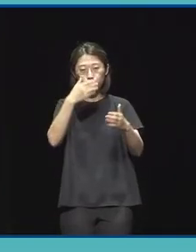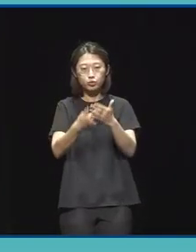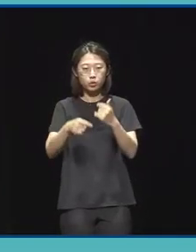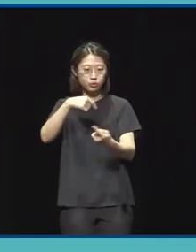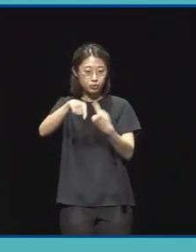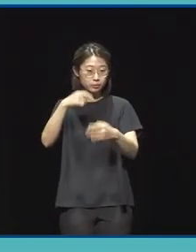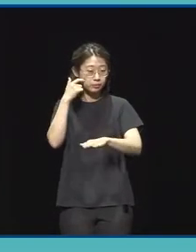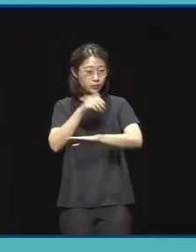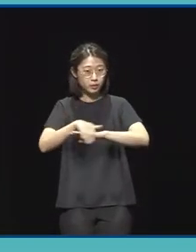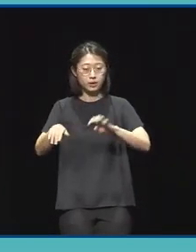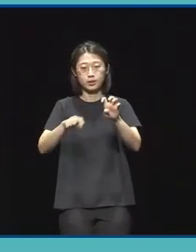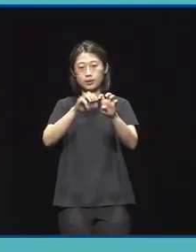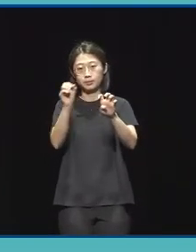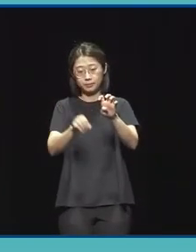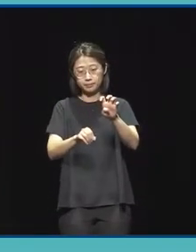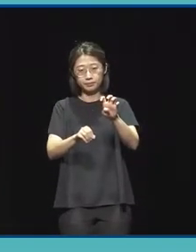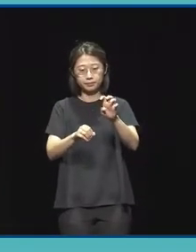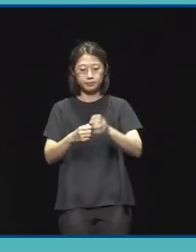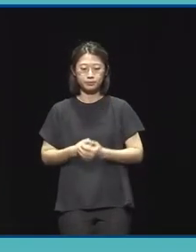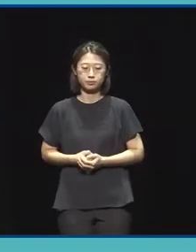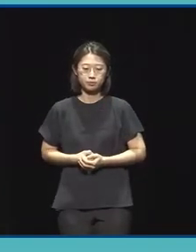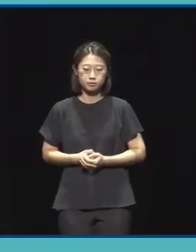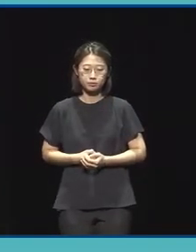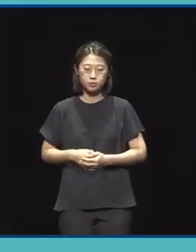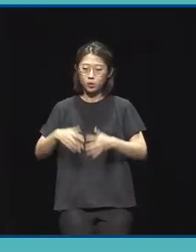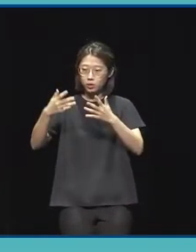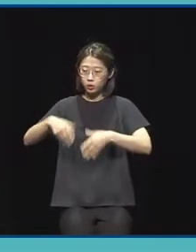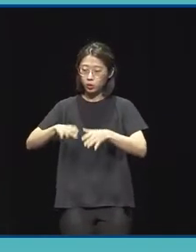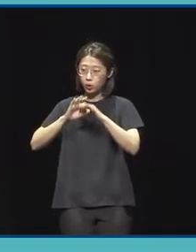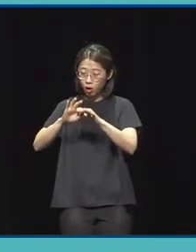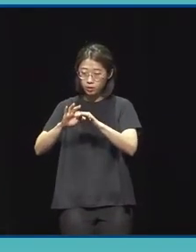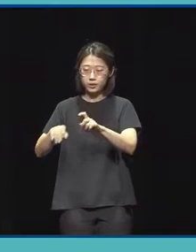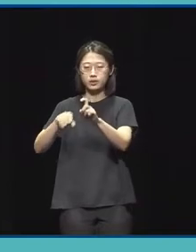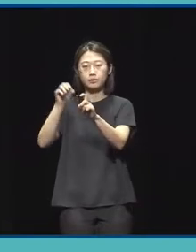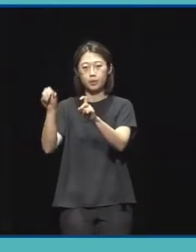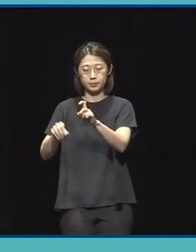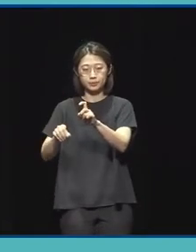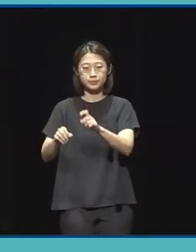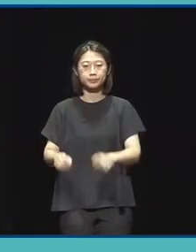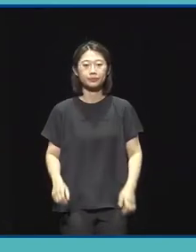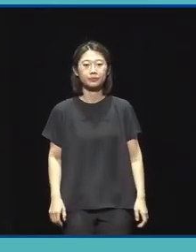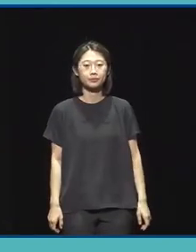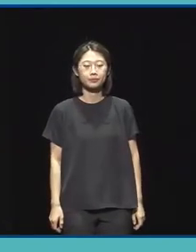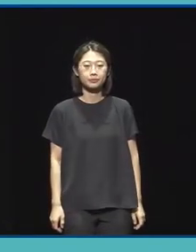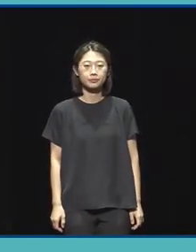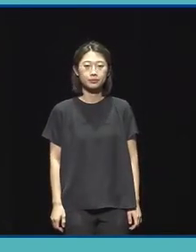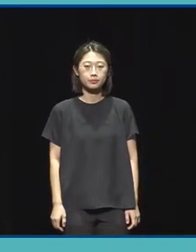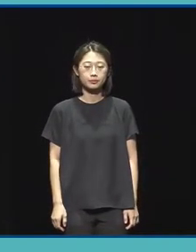운영 계획 40%, 사업 운영 자격 요건 증빙 10%로 구성됩니다.